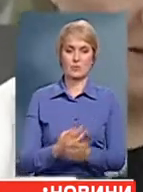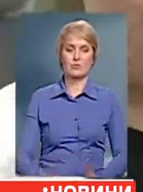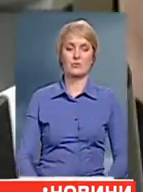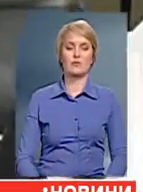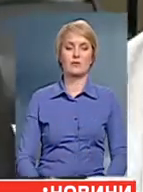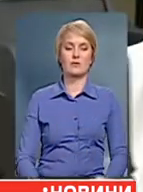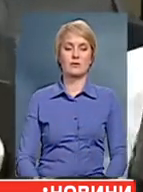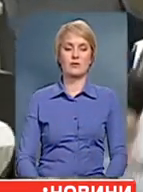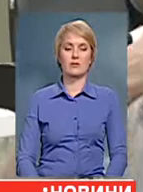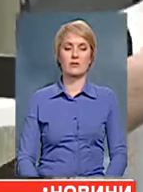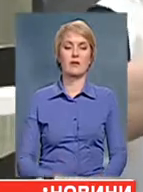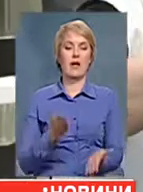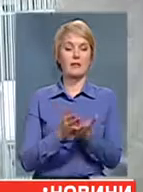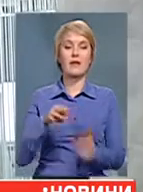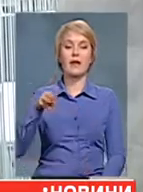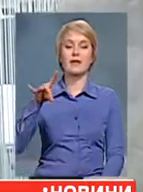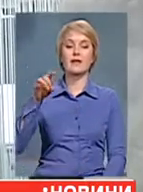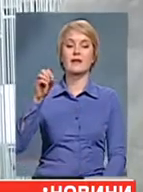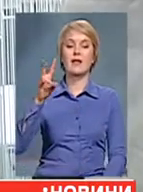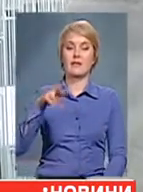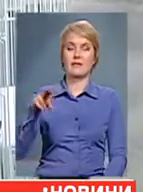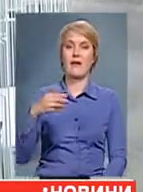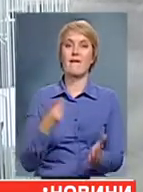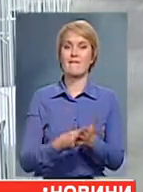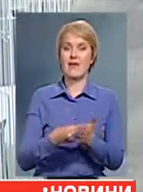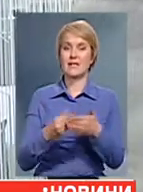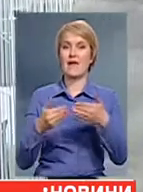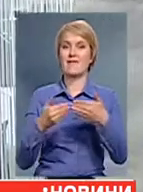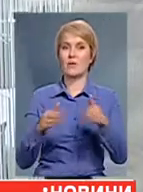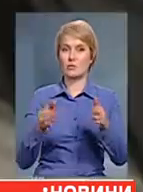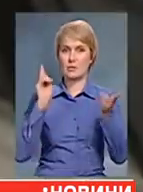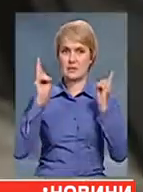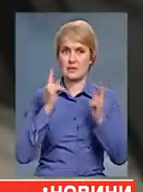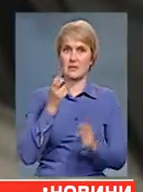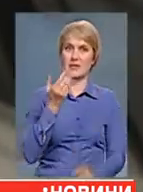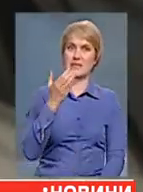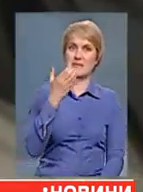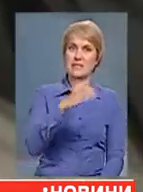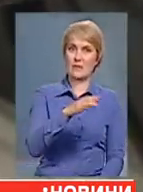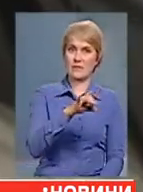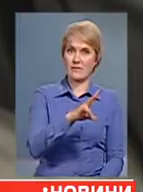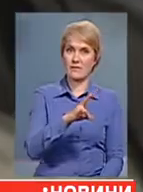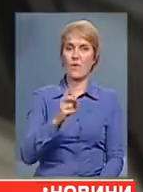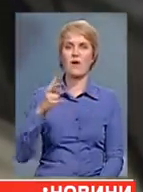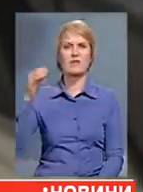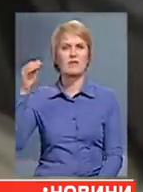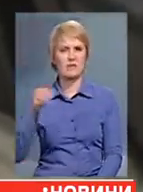я вам показую конкретний тренд. Да? Вартість випускної зачіски від кількох сотень гривень до кількох тисяч. Залежно